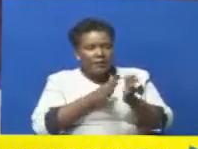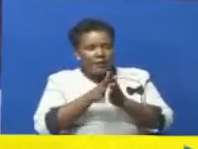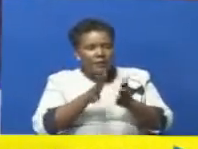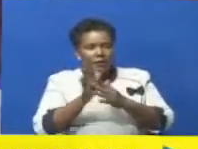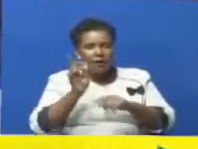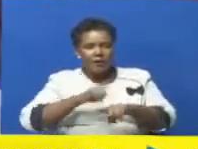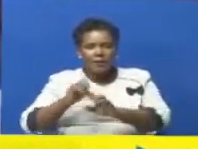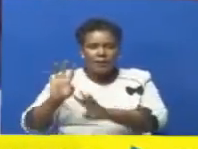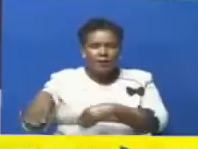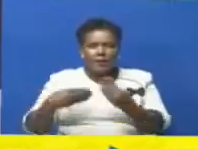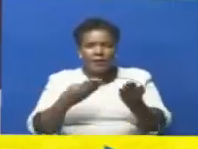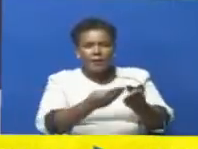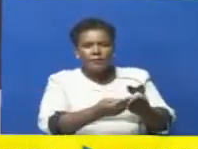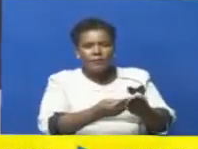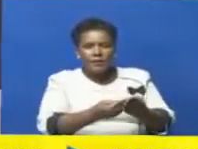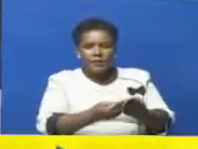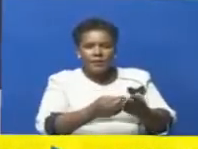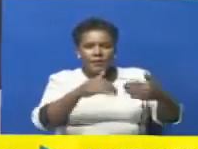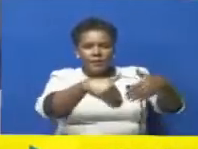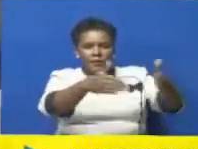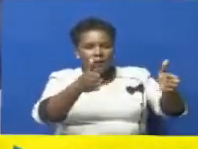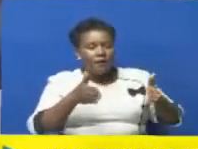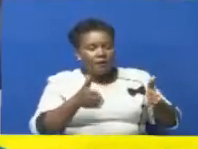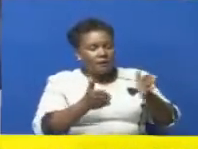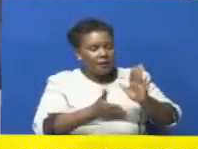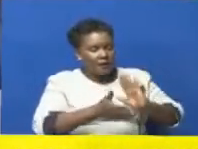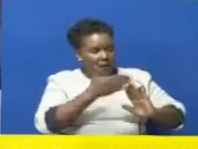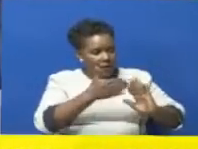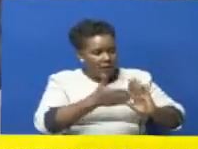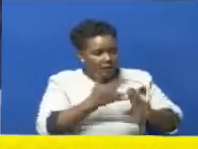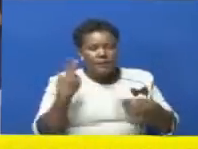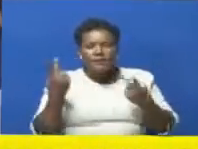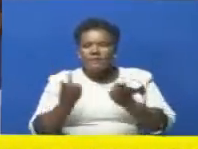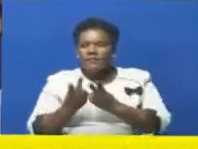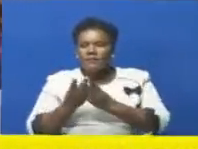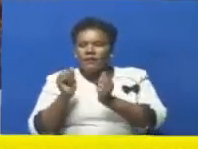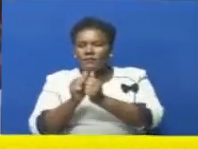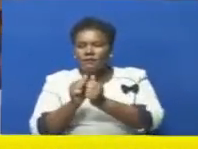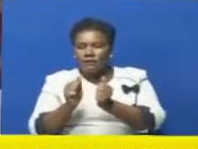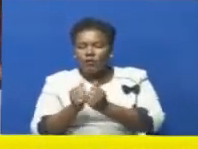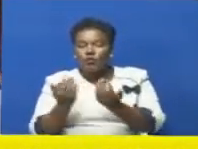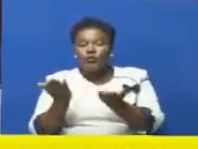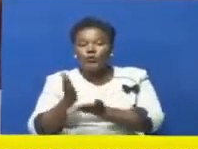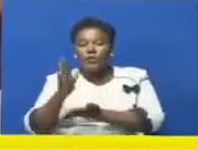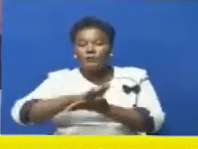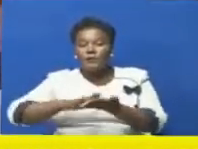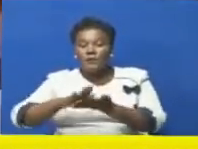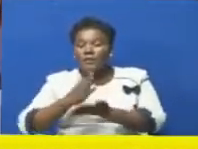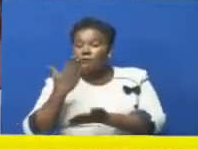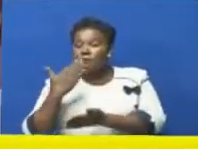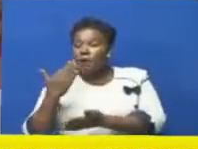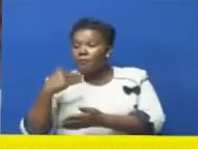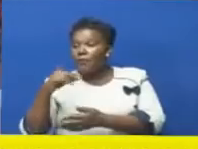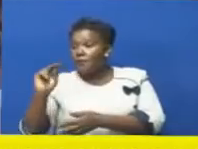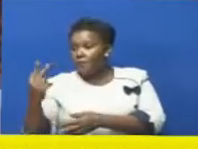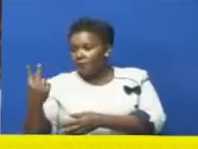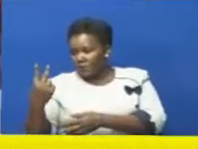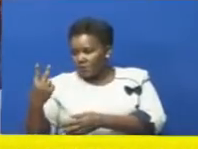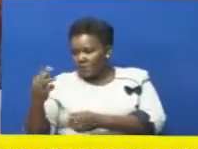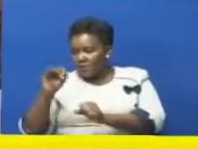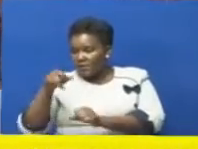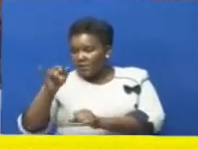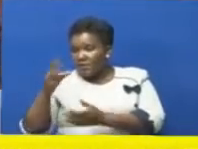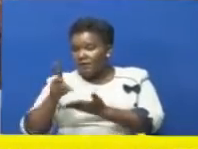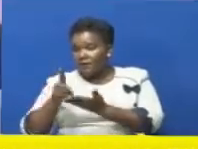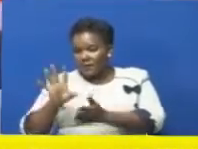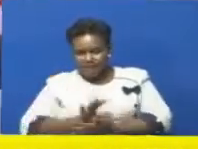jengo la darasa la awali na vifaa mbalimbali vya elimu katika shule ya msingi Malamba Mawili jijini Dar es Salaam iliyoandaliwa na